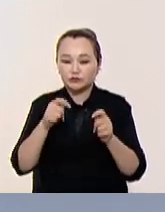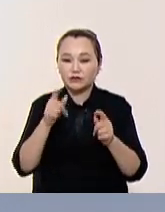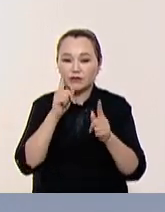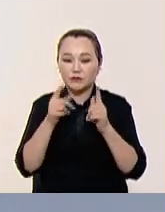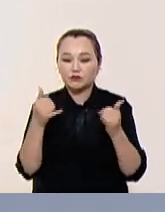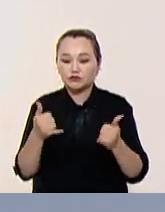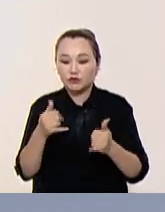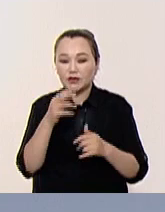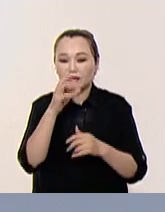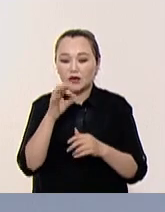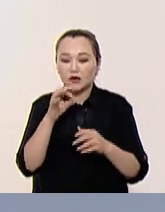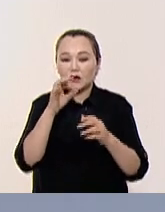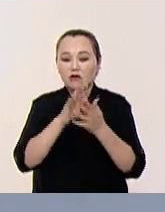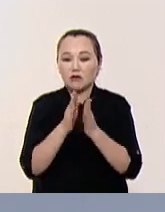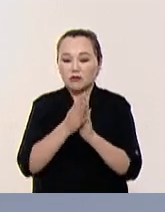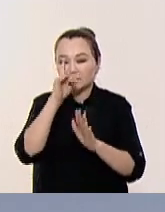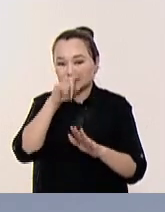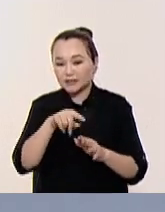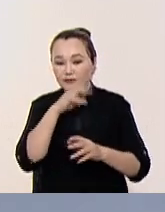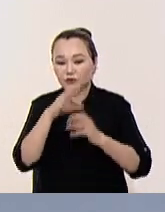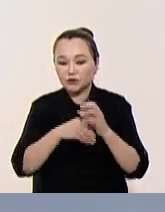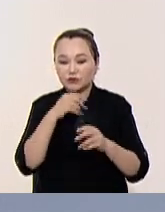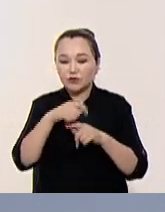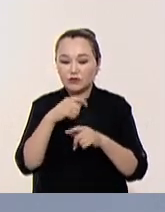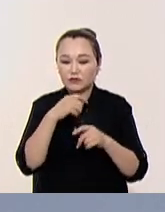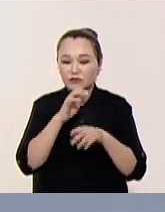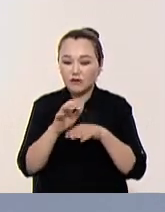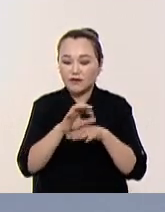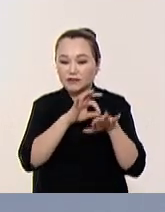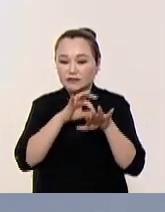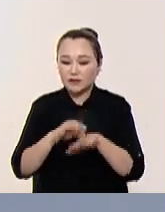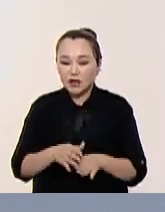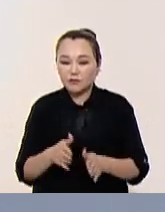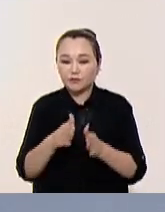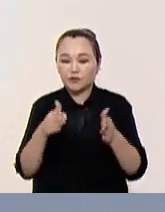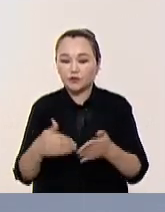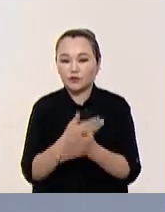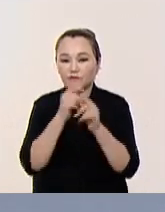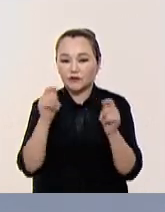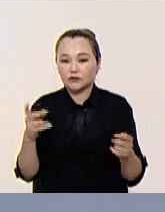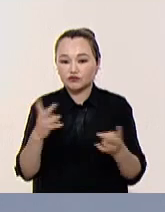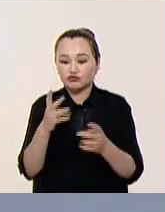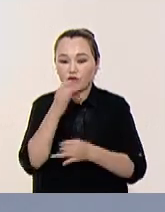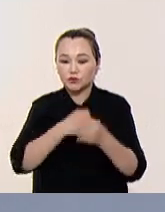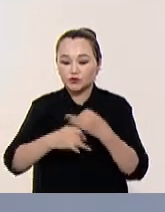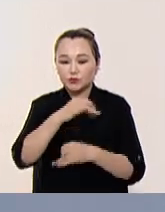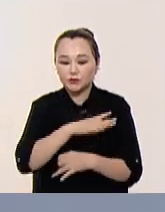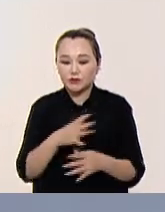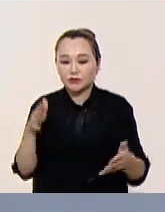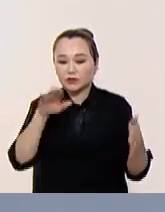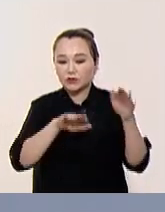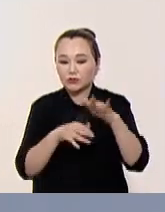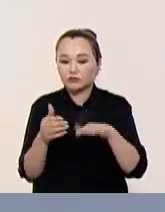бүгінгі геосаяси жағдайды ескере отырып, тауарлар мен шикізатты жеткізудің жаңа желілерін құру жайлы сөз болды. Тау-кен өндіру